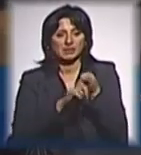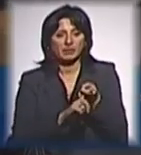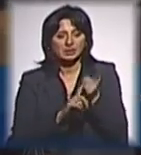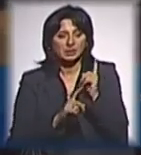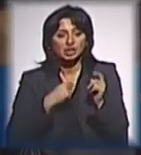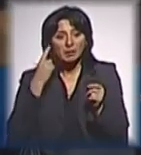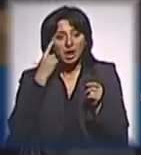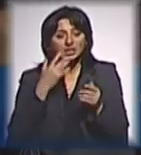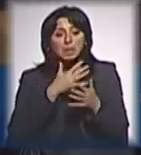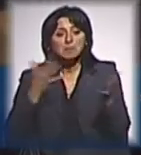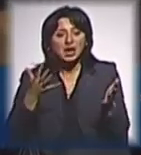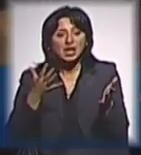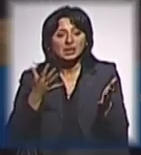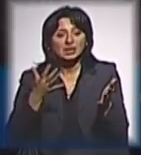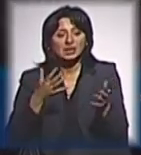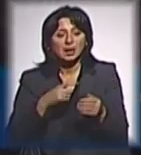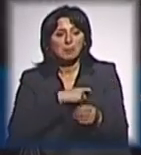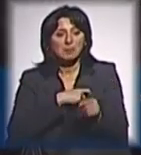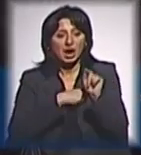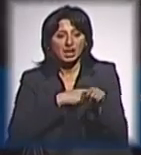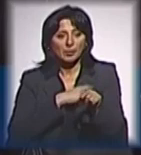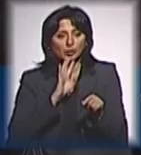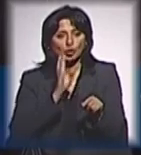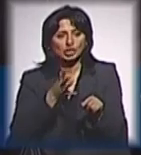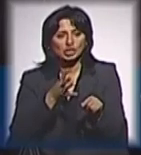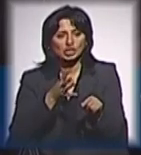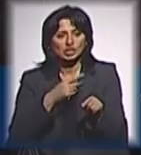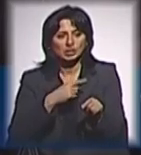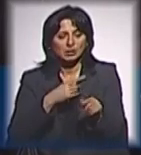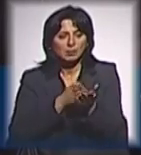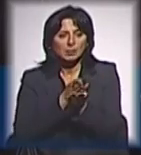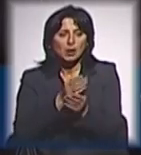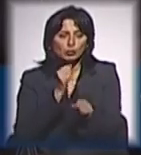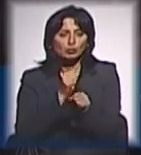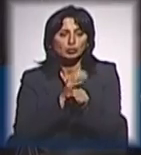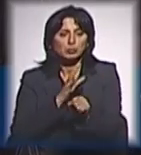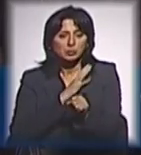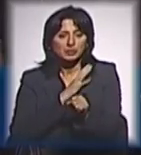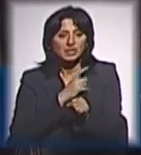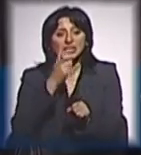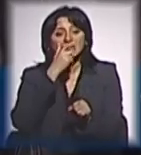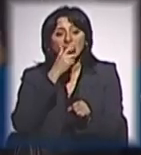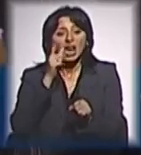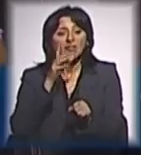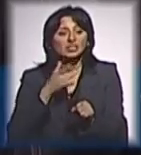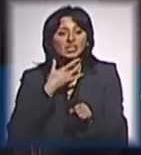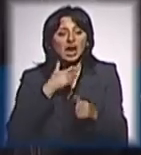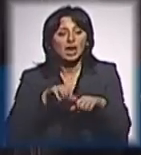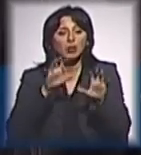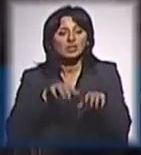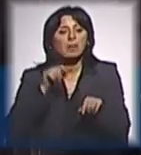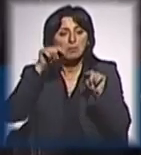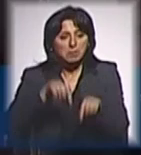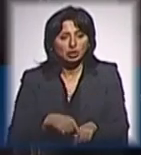ჩემი აზრი და ჩემი ამოცანა, პარლამენტში სხვათა შორის 4 წლის განმავლობაში ამიმართულებით მუშაობდი, სააკაშვილი რომ საკრებულოს თავმჯდომარე